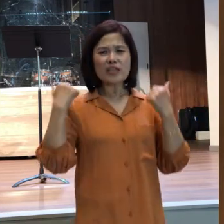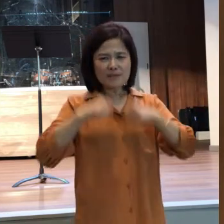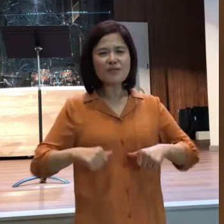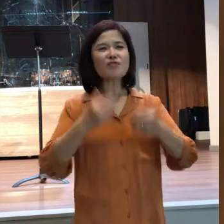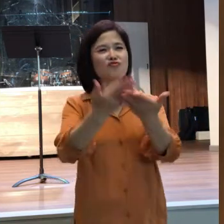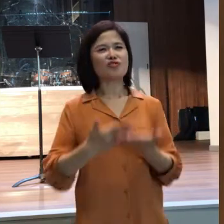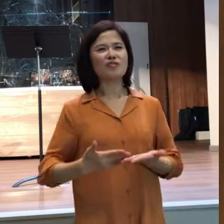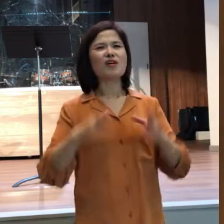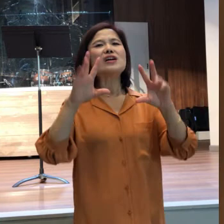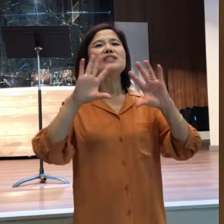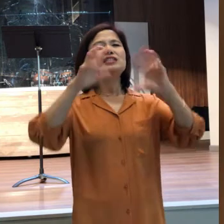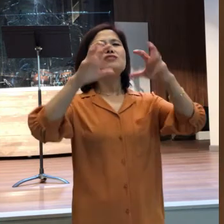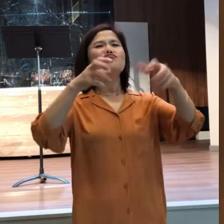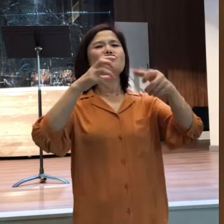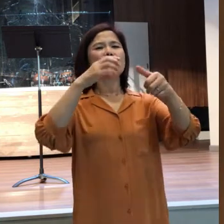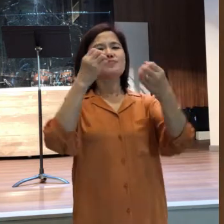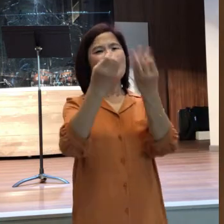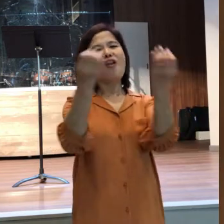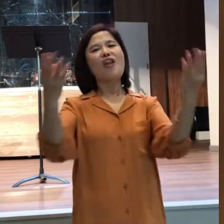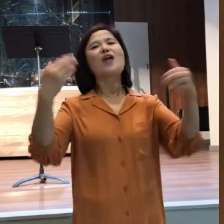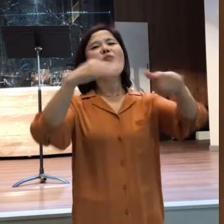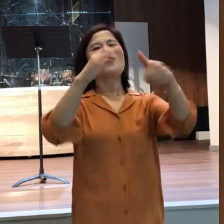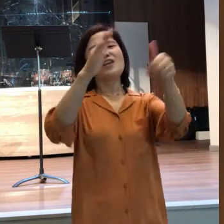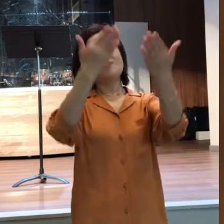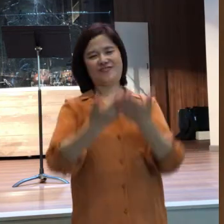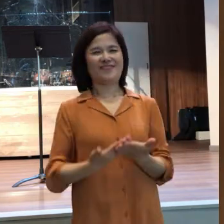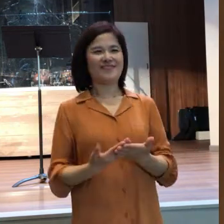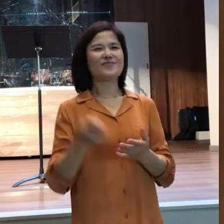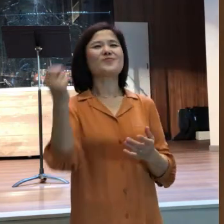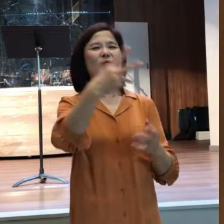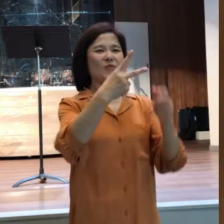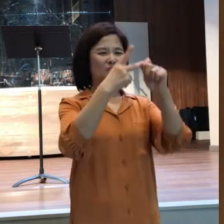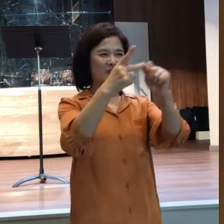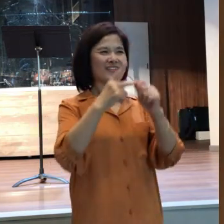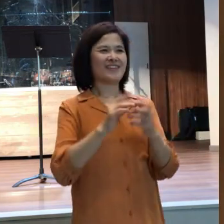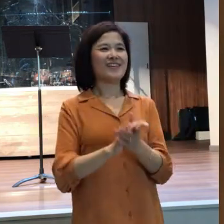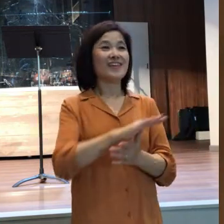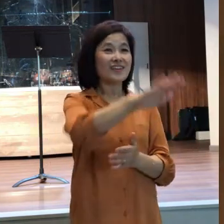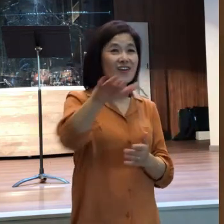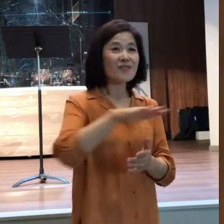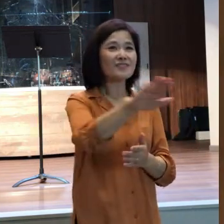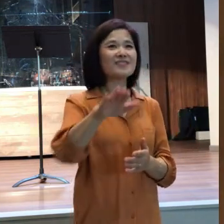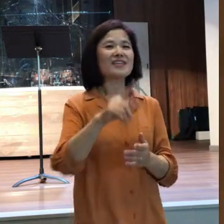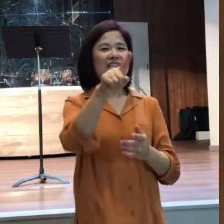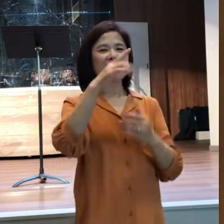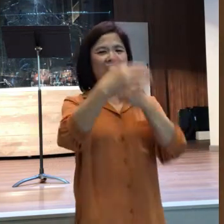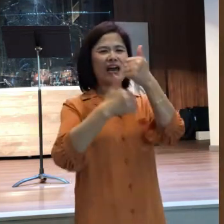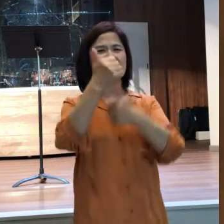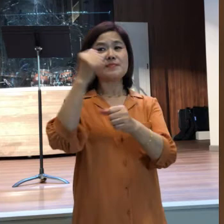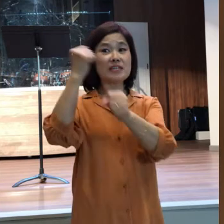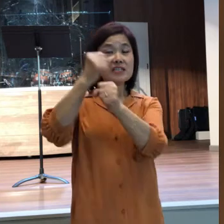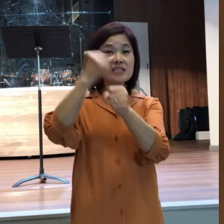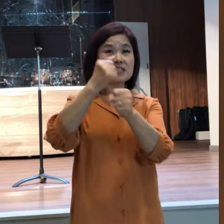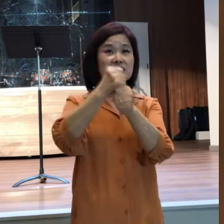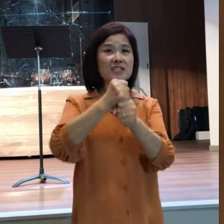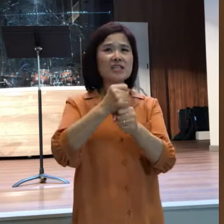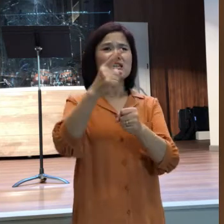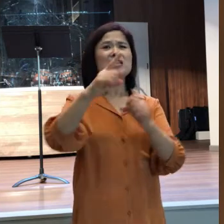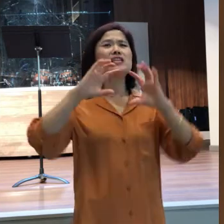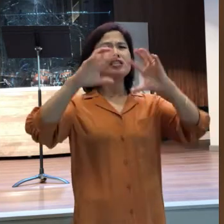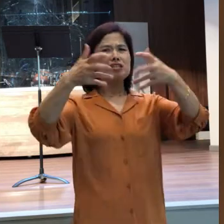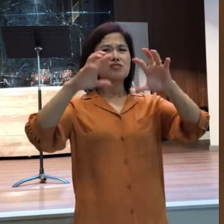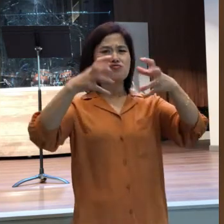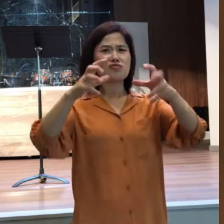입혀서 지구별에 보냈다. 또 하나는 여러분은 이 하나님 지으신 이